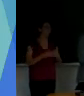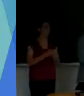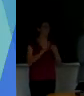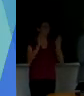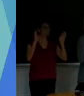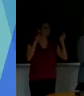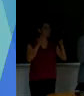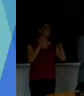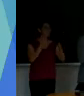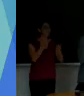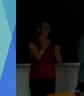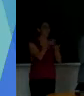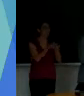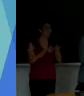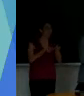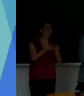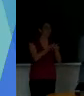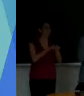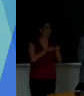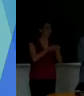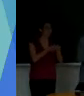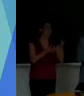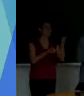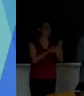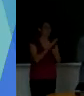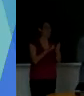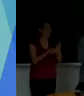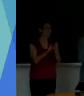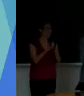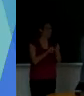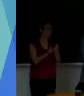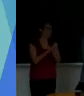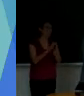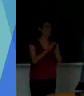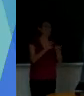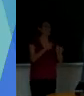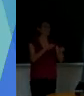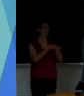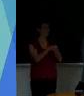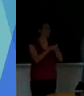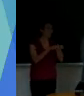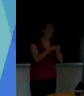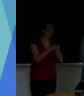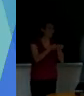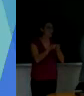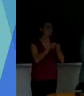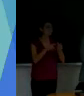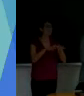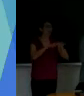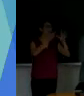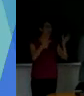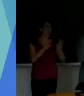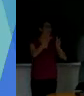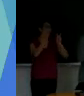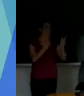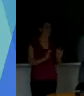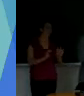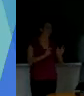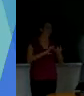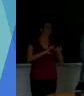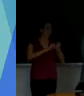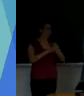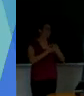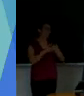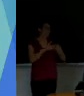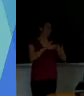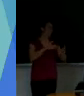della progettazione, realizzazione e gestione di apparati elettronici più o meno complessi che